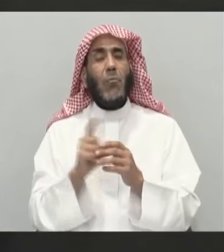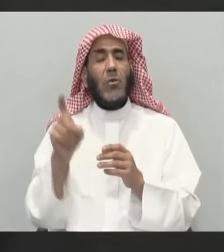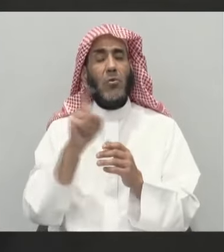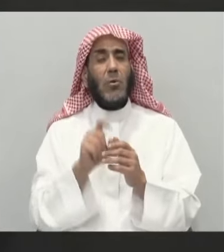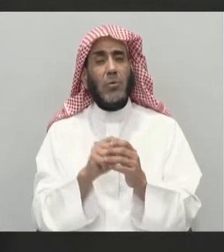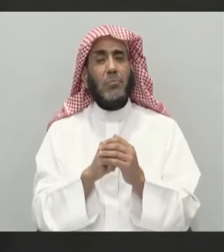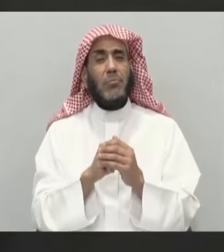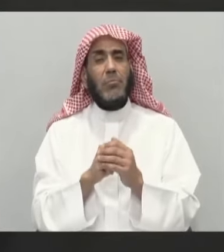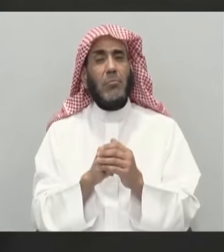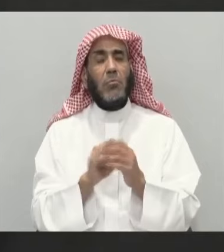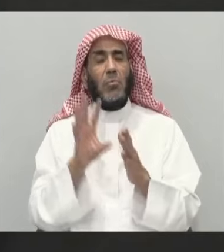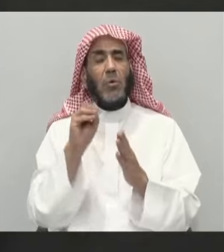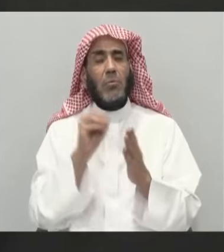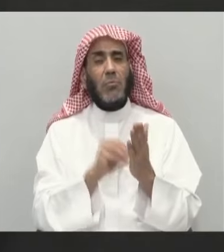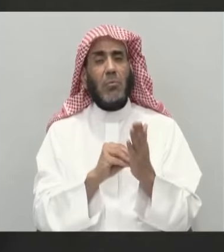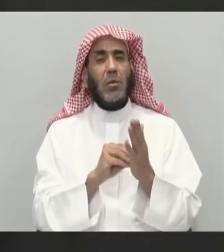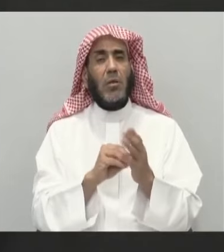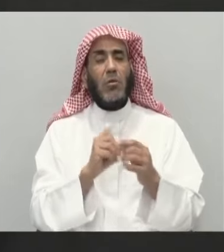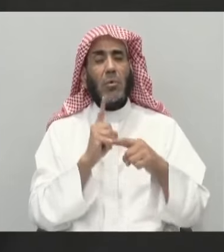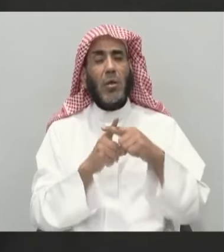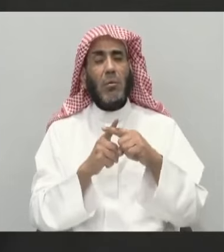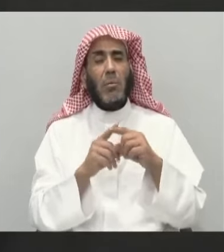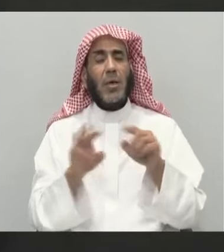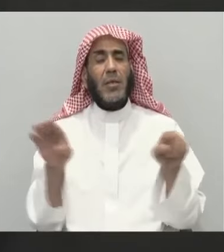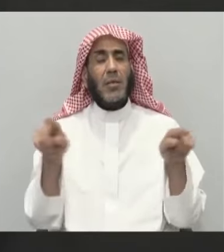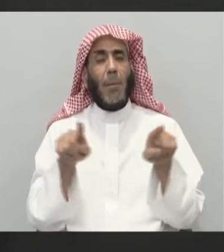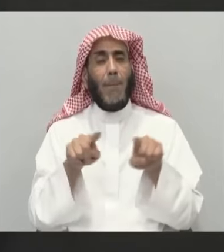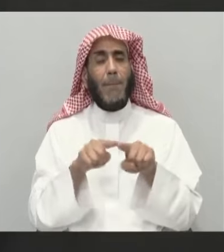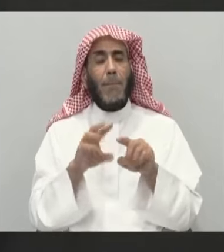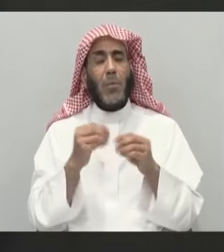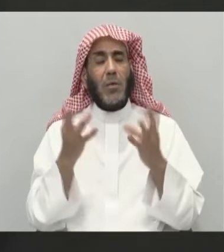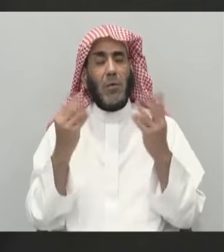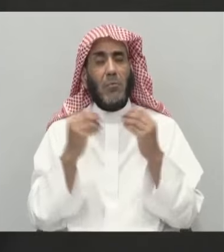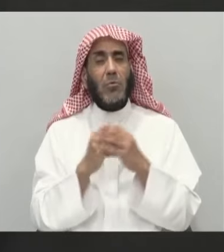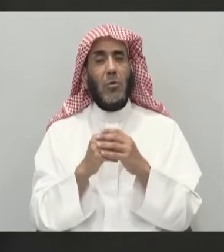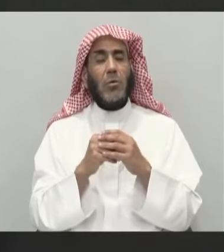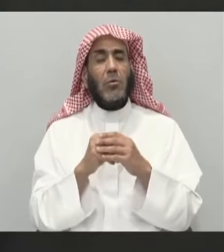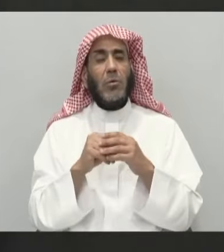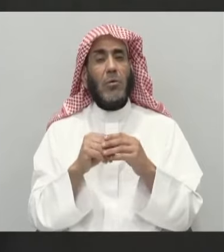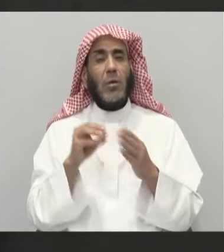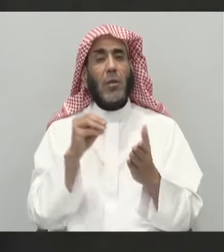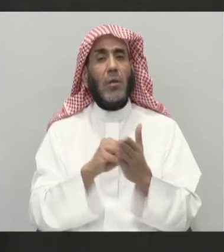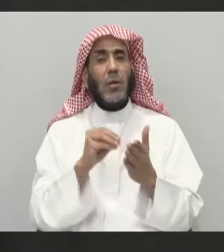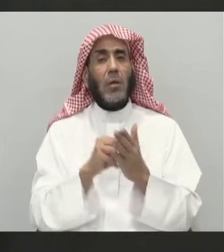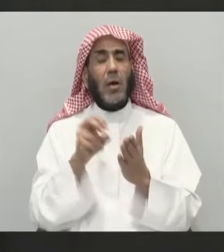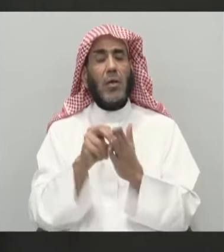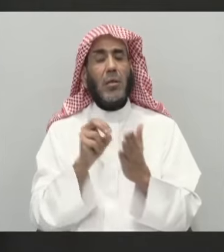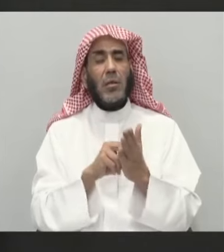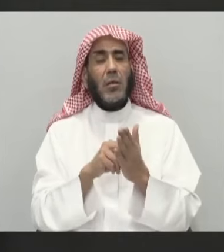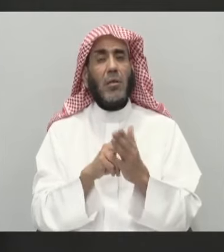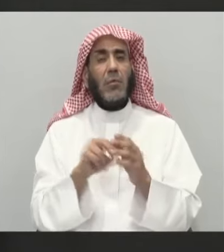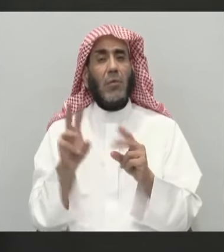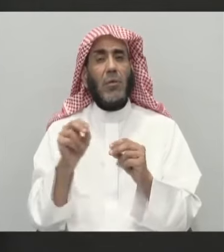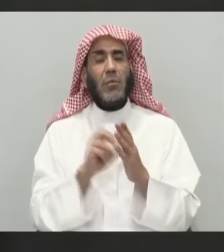هذا السؤال ثم صياغه ما يراه رياضيا بما يتناسب مع ما تتعلمون وتدرس ليضع قاعده في